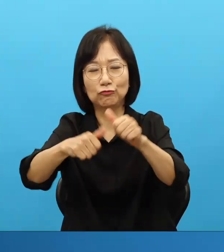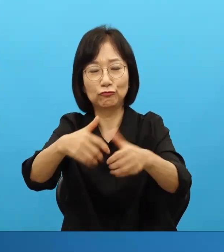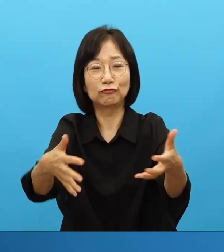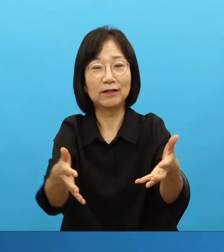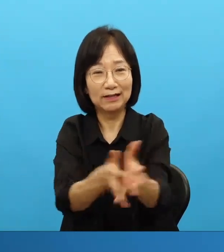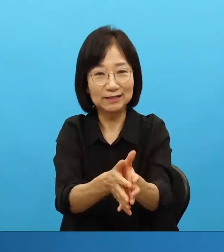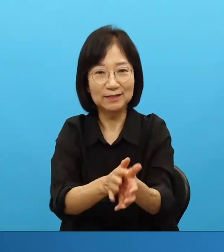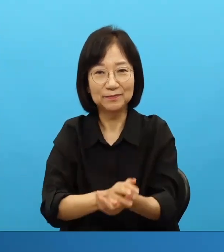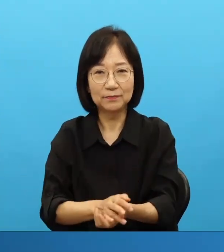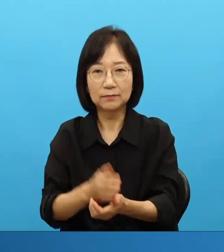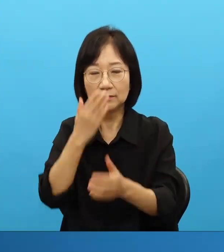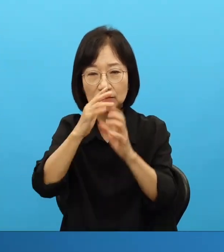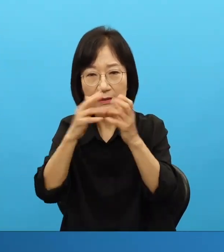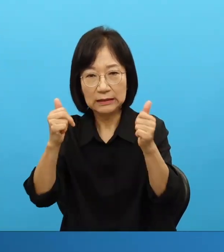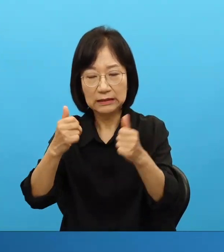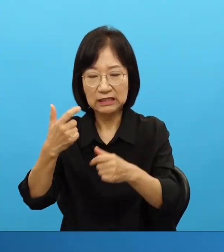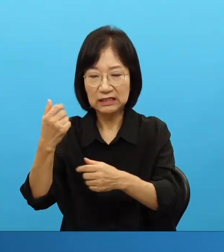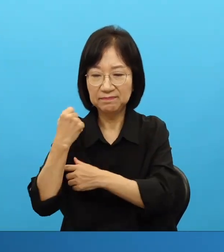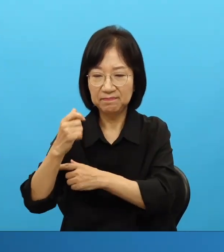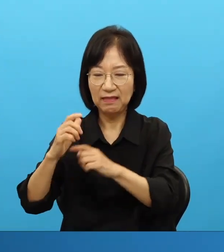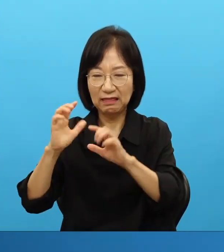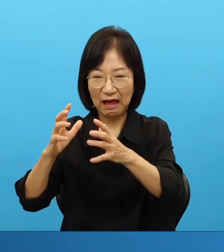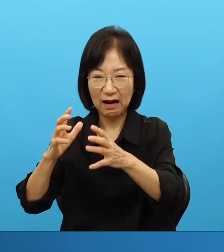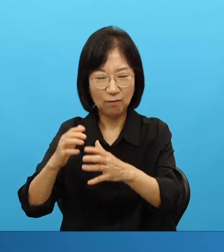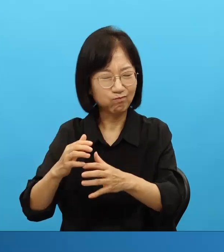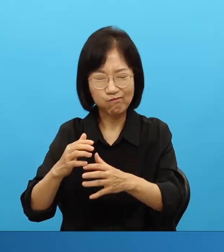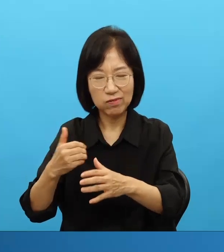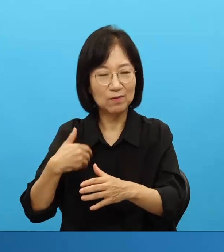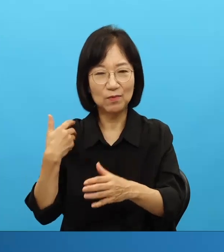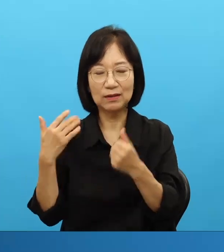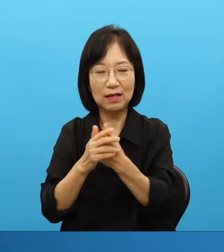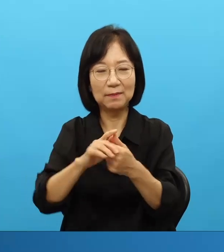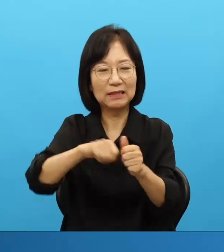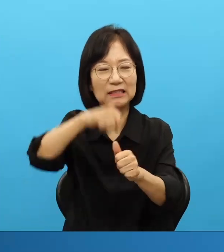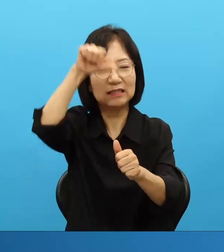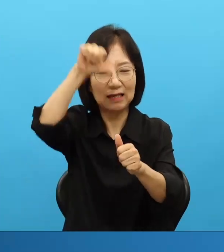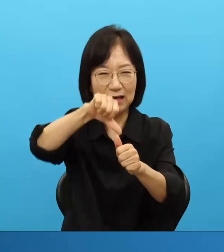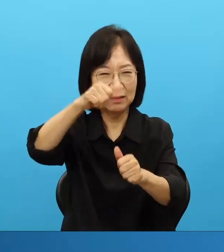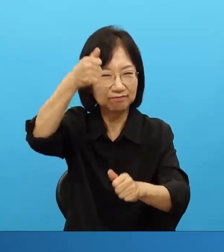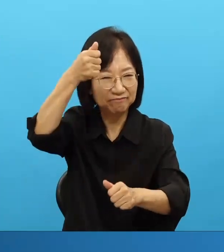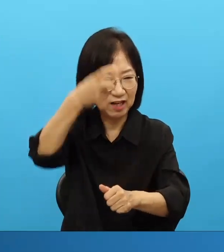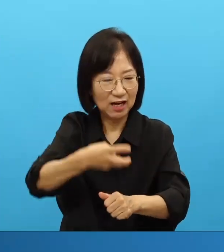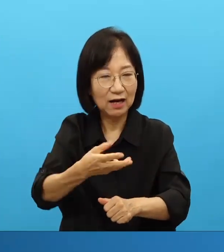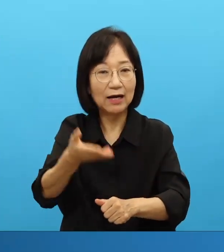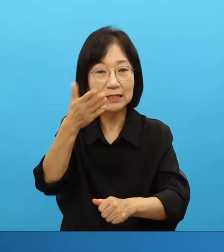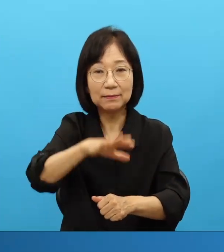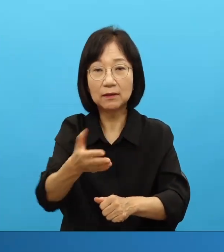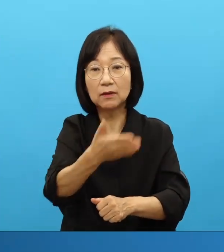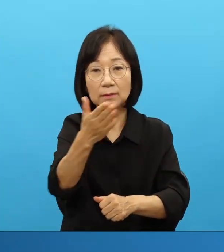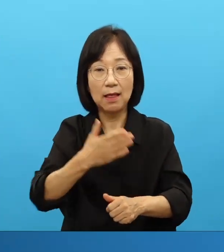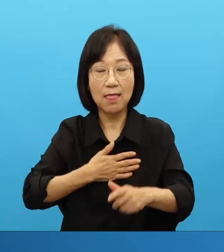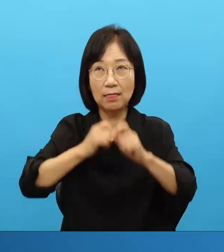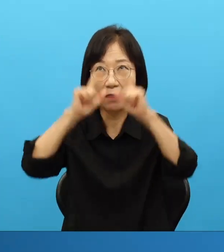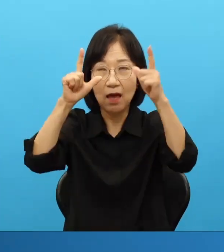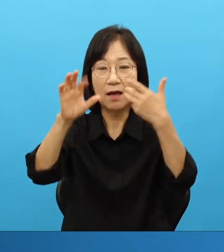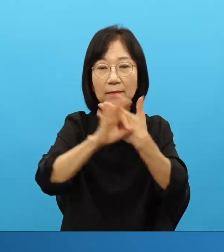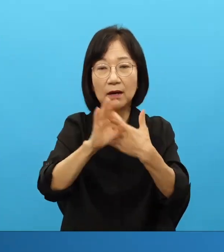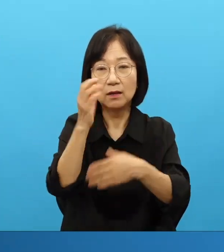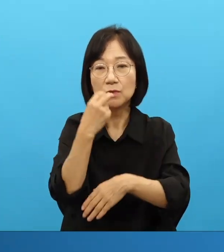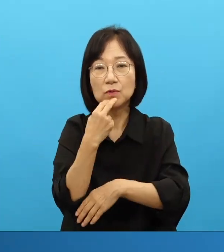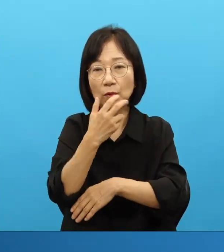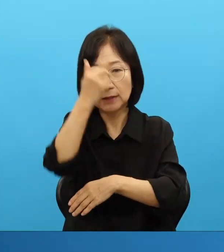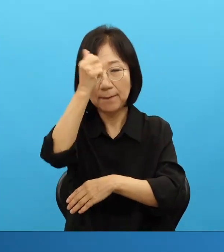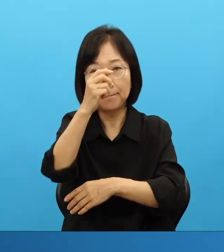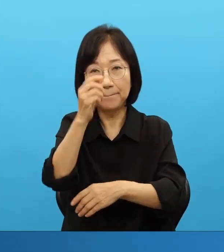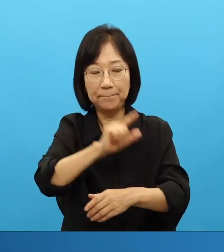강대국은 이것을 몰라 재앙의 역사를 반복했지만 랩넌트들이 이것을 알면 요셉과 모세, 다윗과 같은